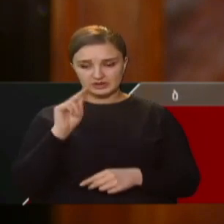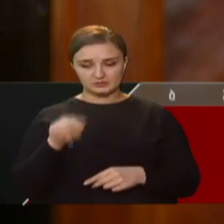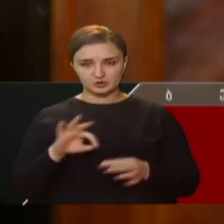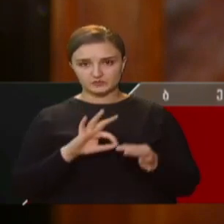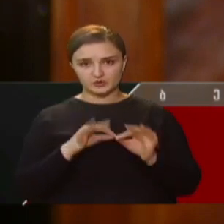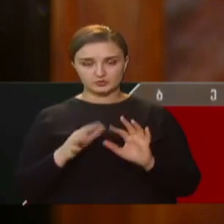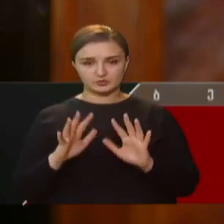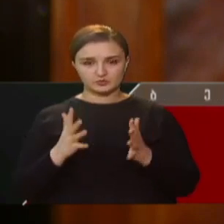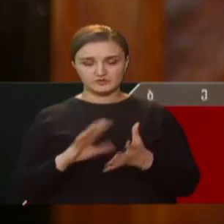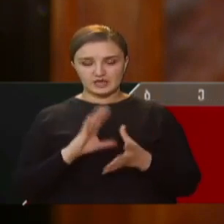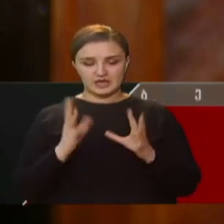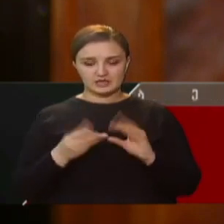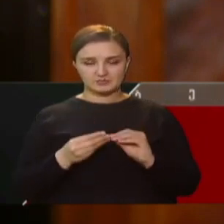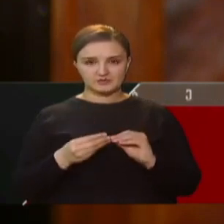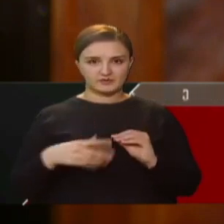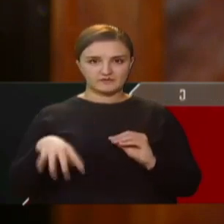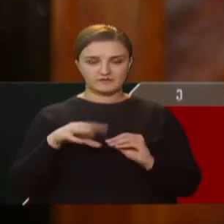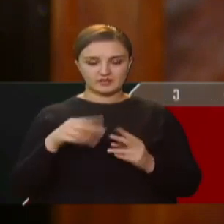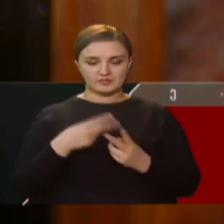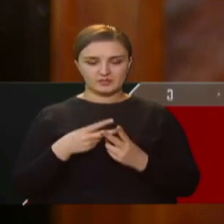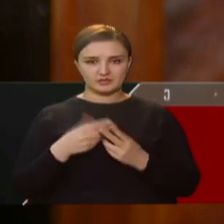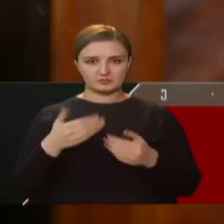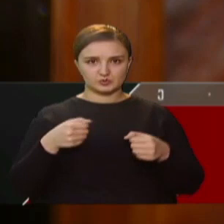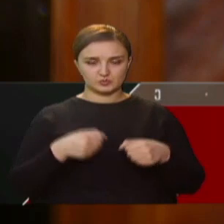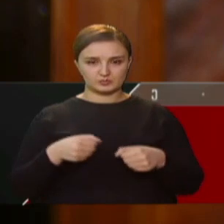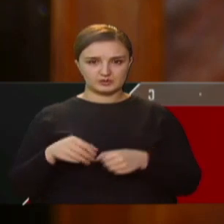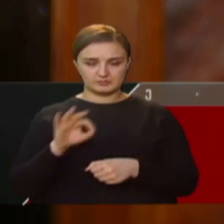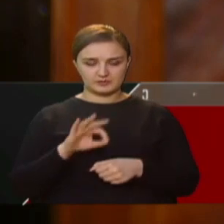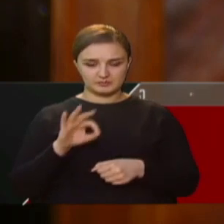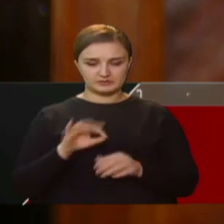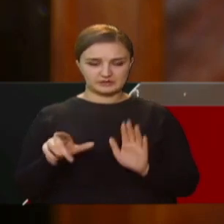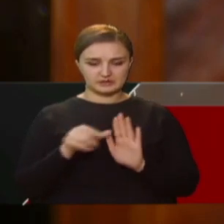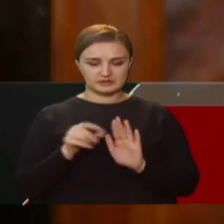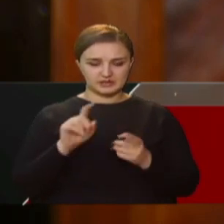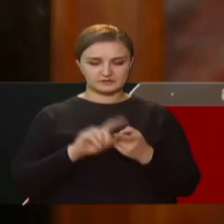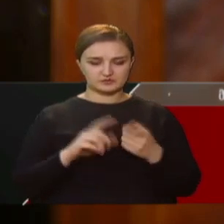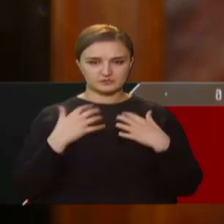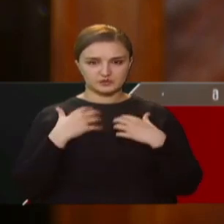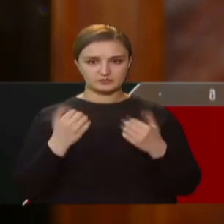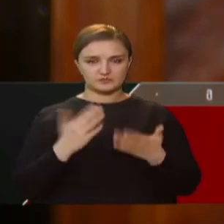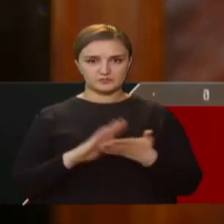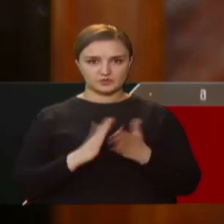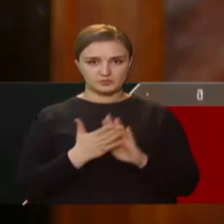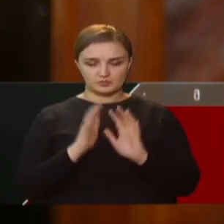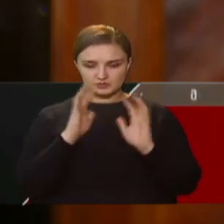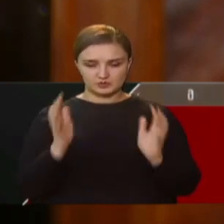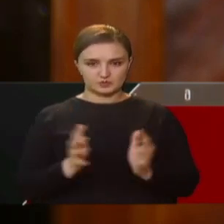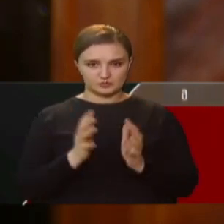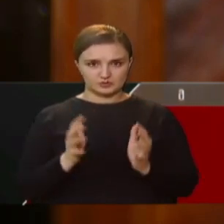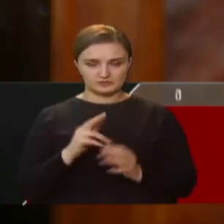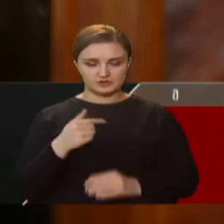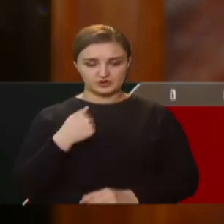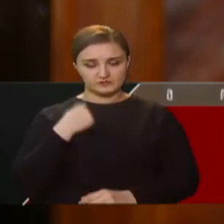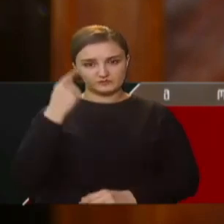კონკრეტულ შემთხვევაში, არამედ ყველა პატიმრის უფლებებზე და უფლებებთან დაკავშირებით ჯანმრთელობის მდგომარეობაზე ზრუნავს და